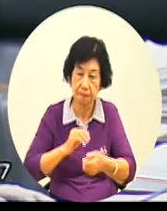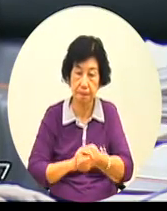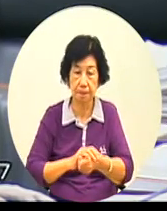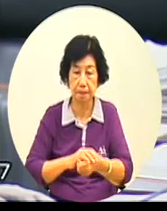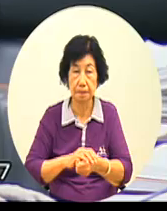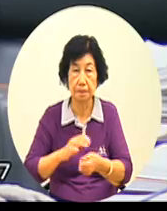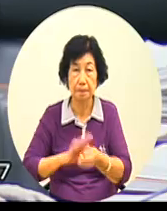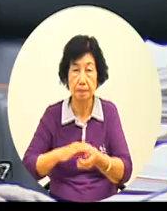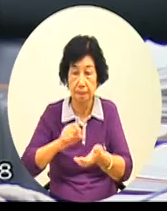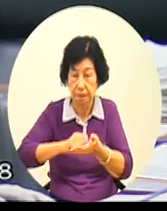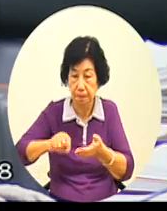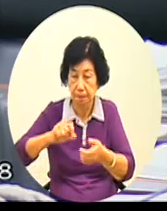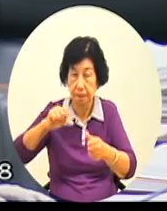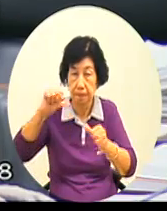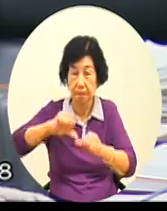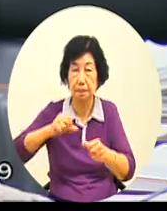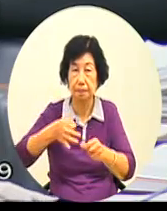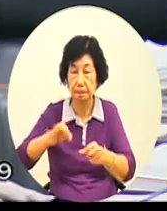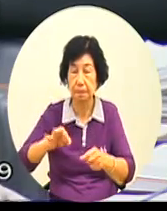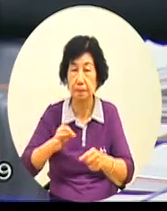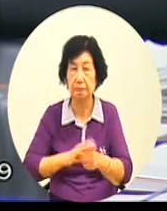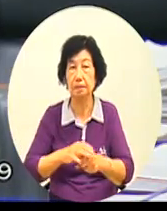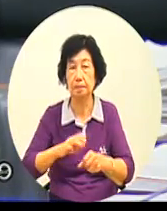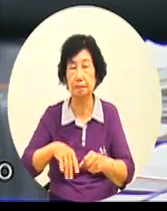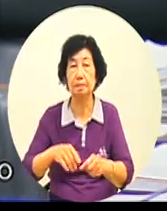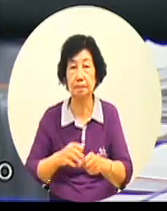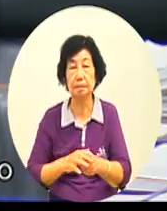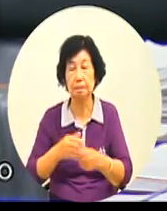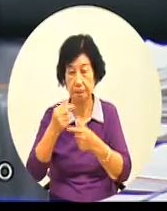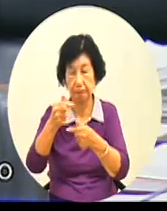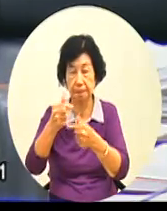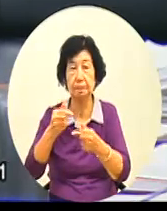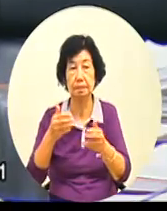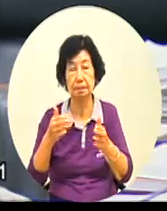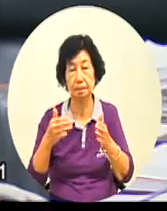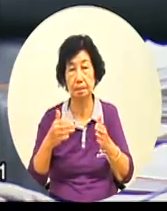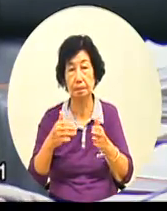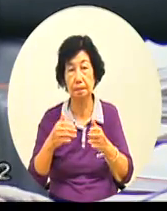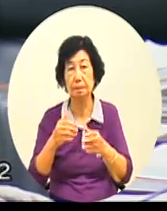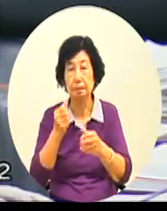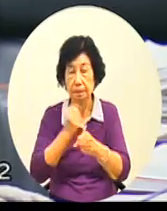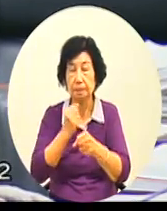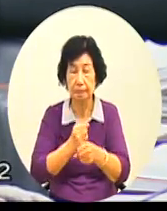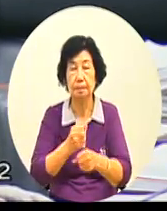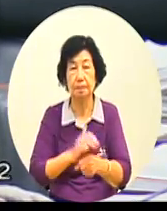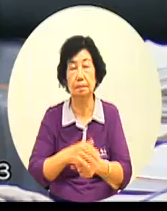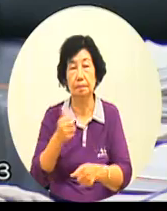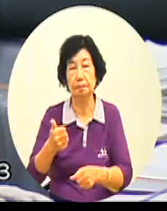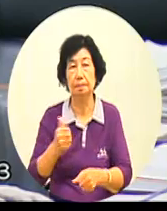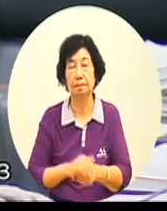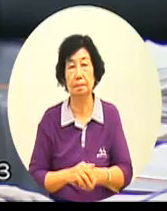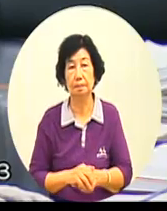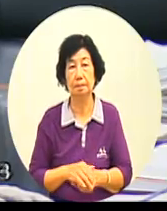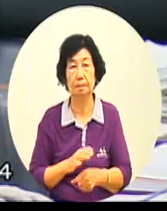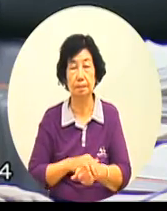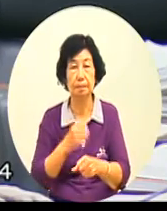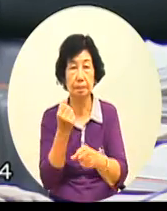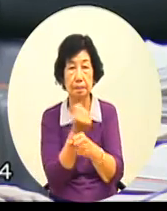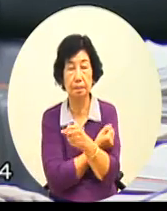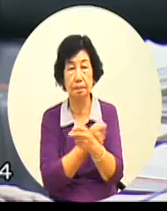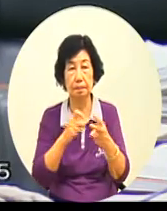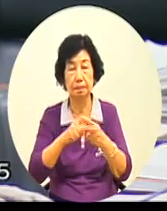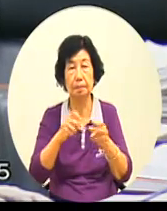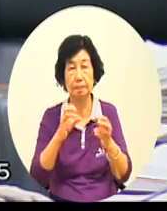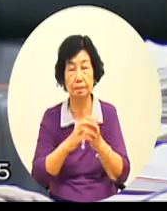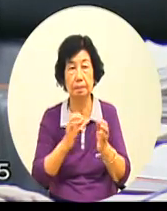部分。好，那 我会觉得劳工局扮演的角色当然也很难拿捏啦。有